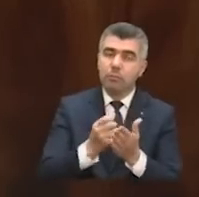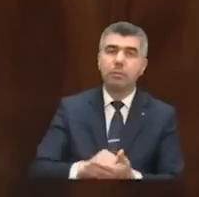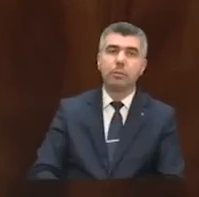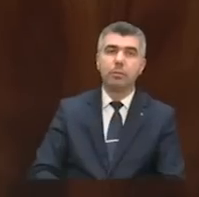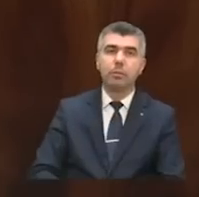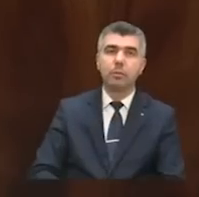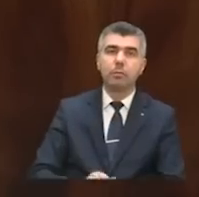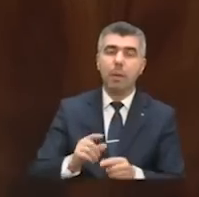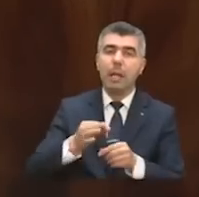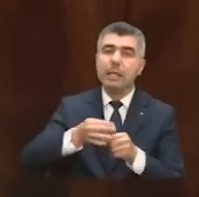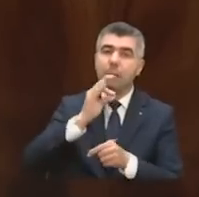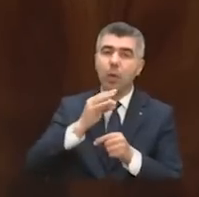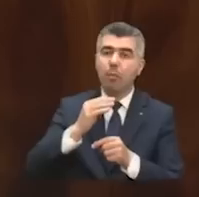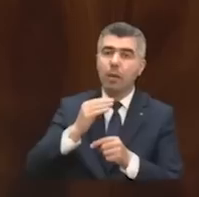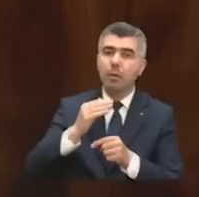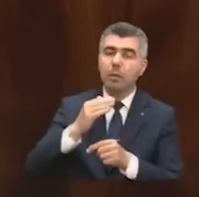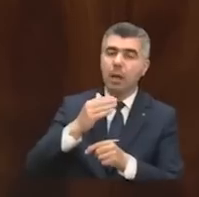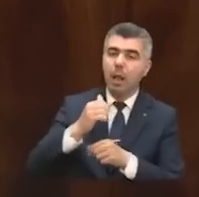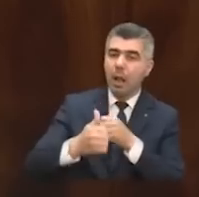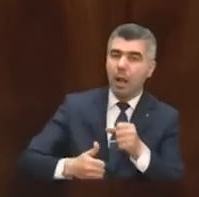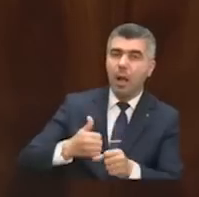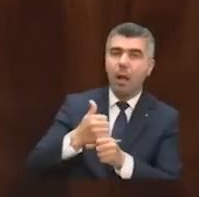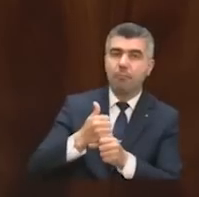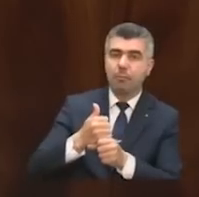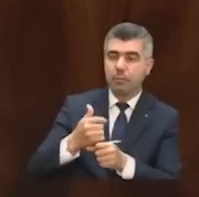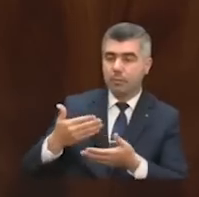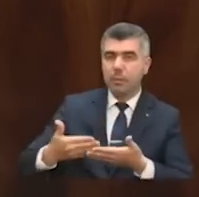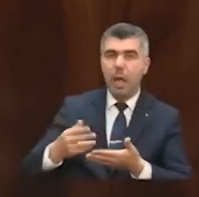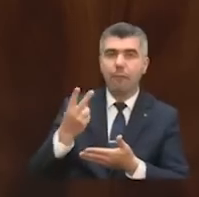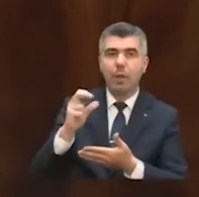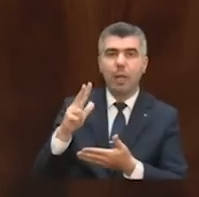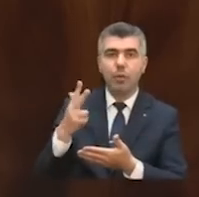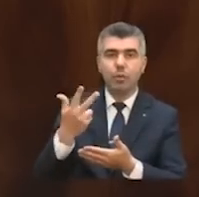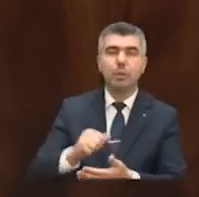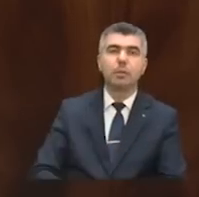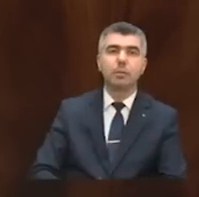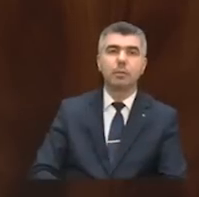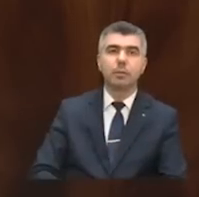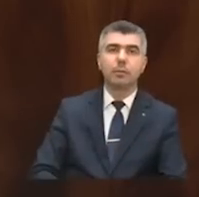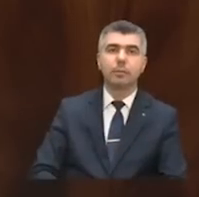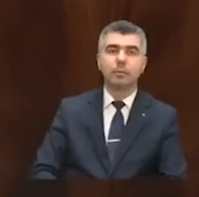سي سبتمبر بروشان، يعني سبتمبر المقبل ان شاء الله. دونك